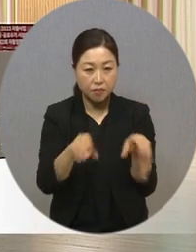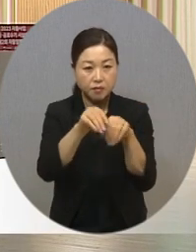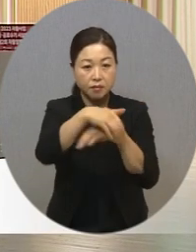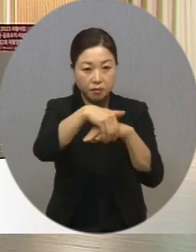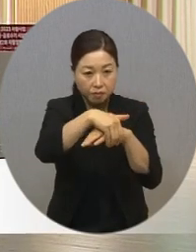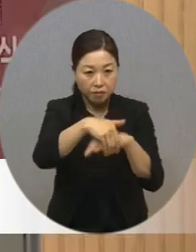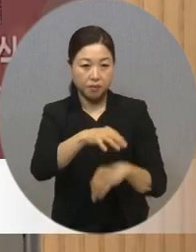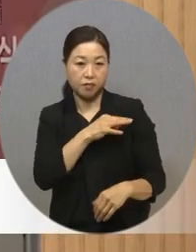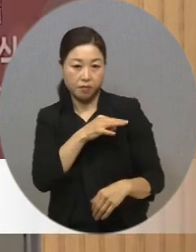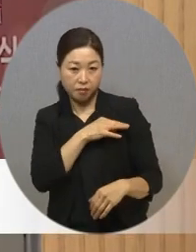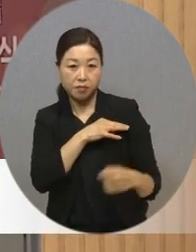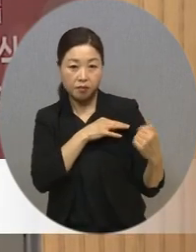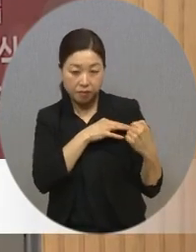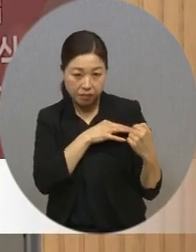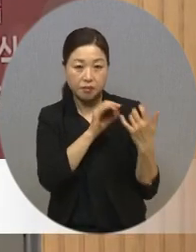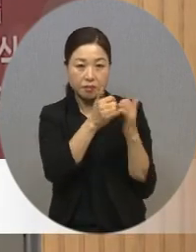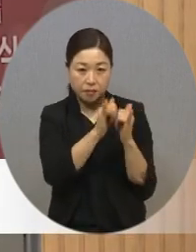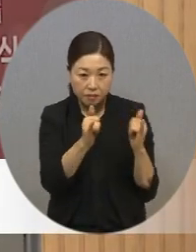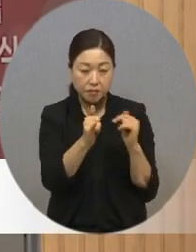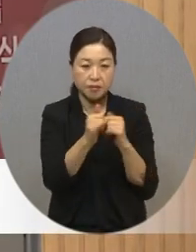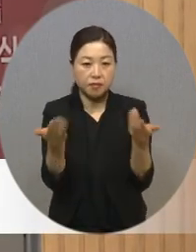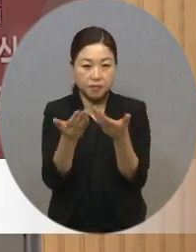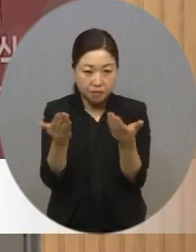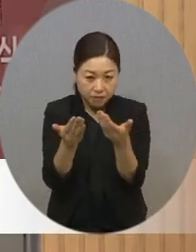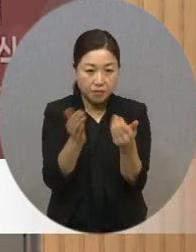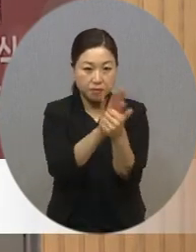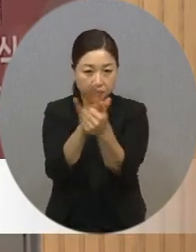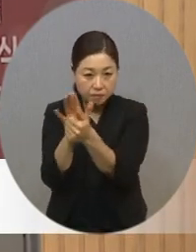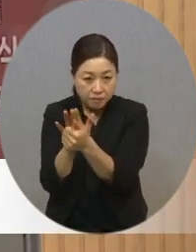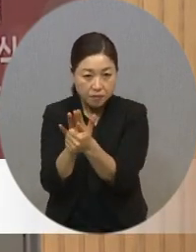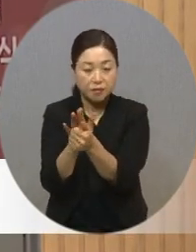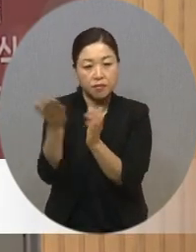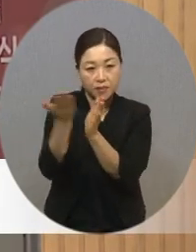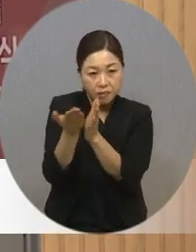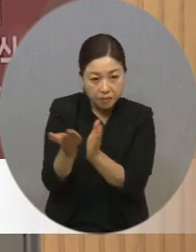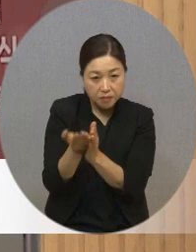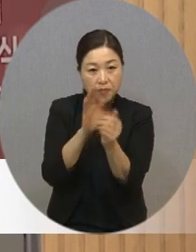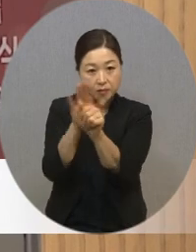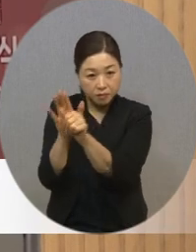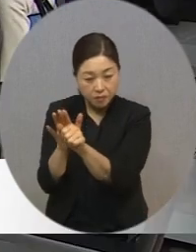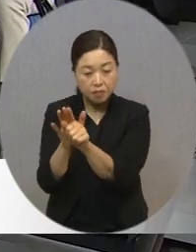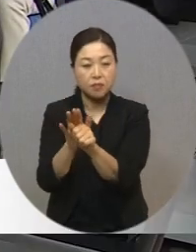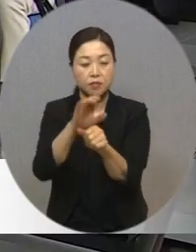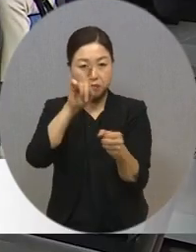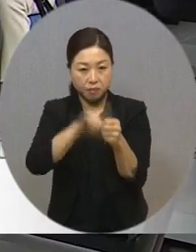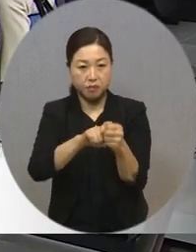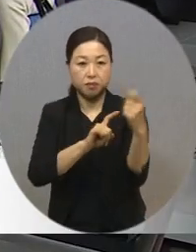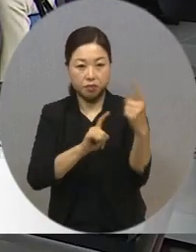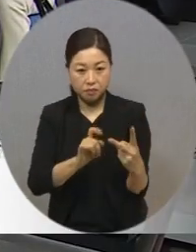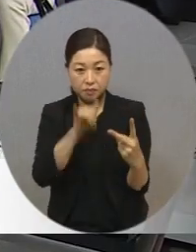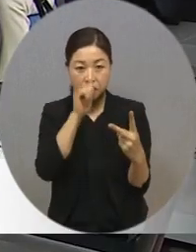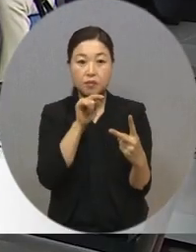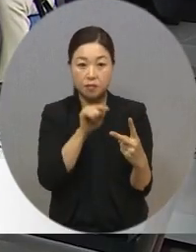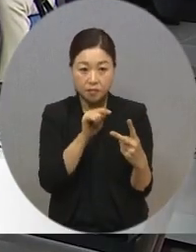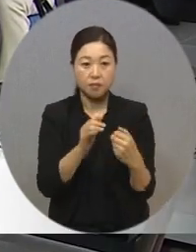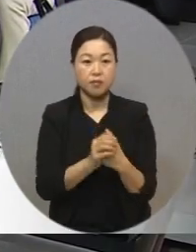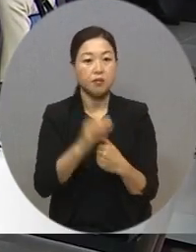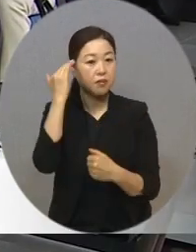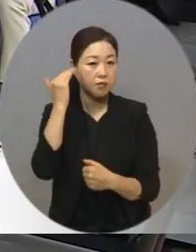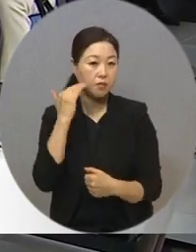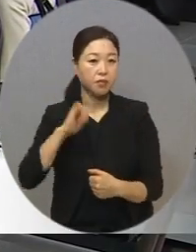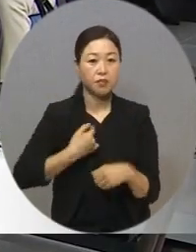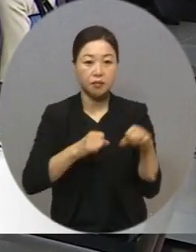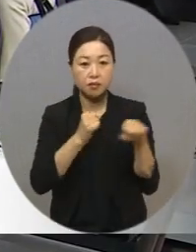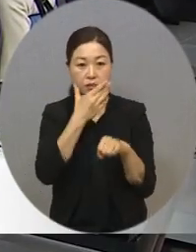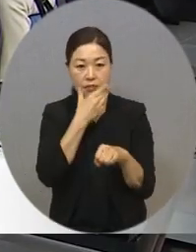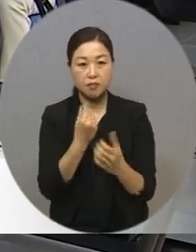대상 근로유인 강화 맞춤형 자활복지 강화를 주요 세부 추진 과제로 두고 있는만큼 한국 자활복지 개발원은